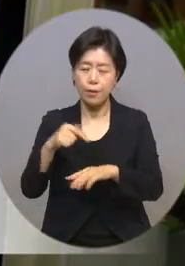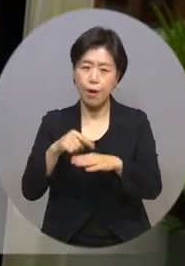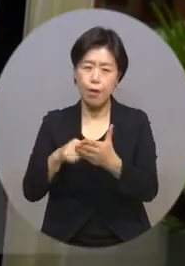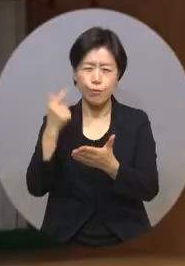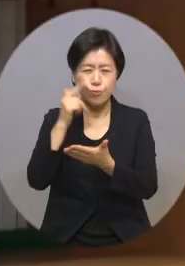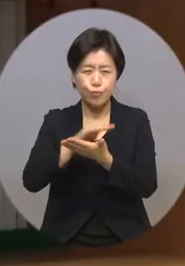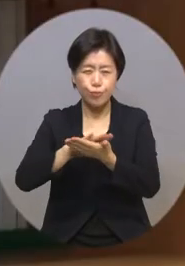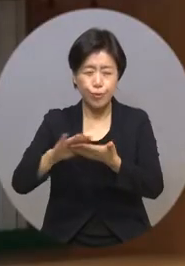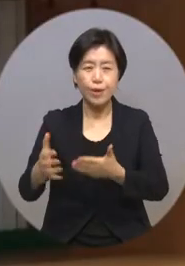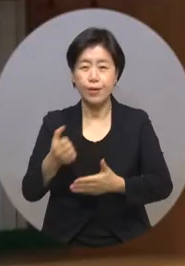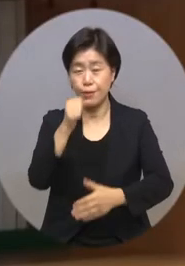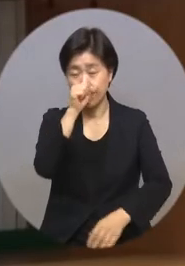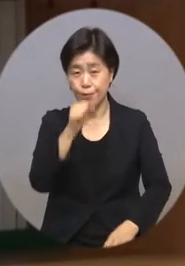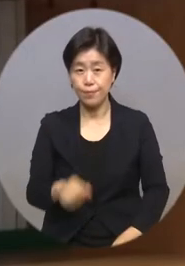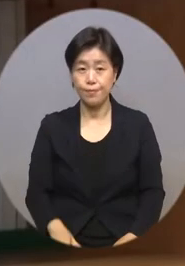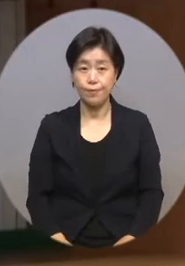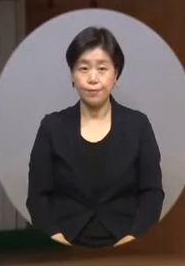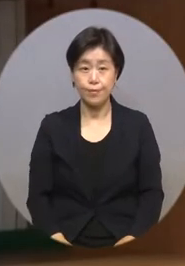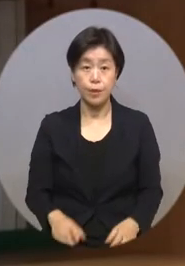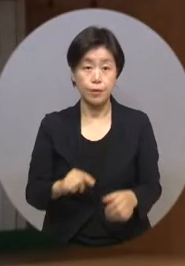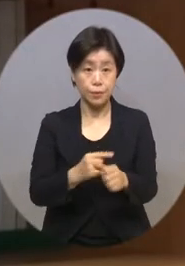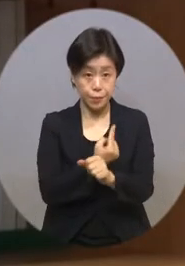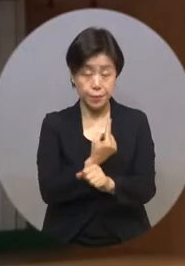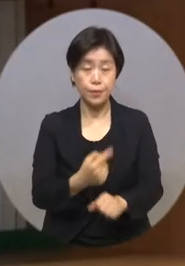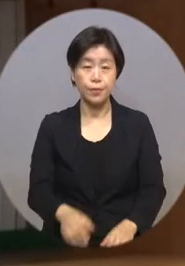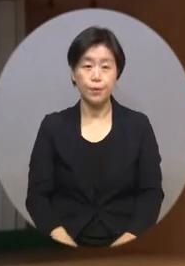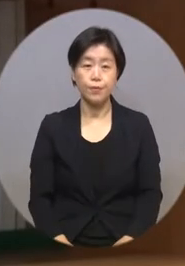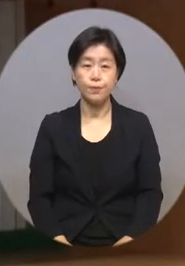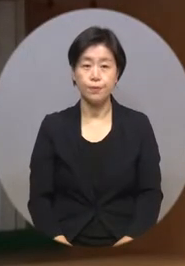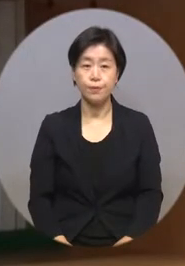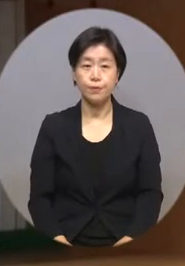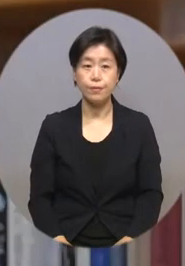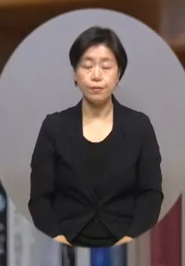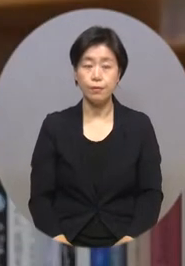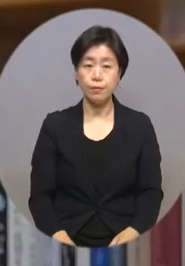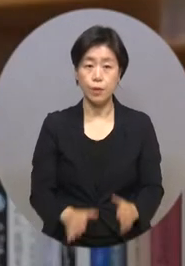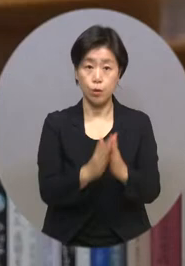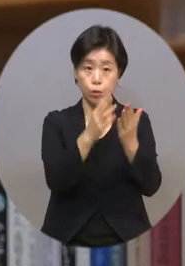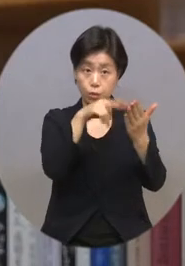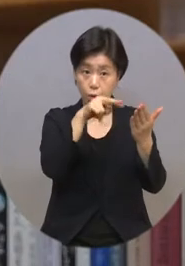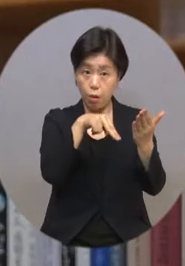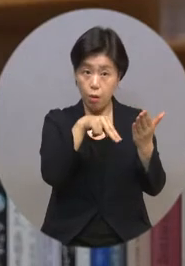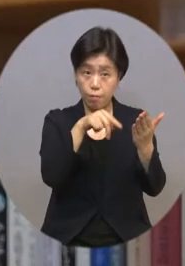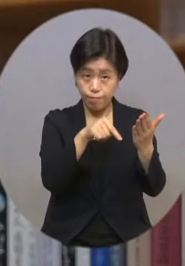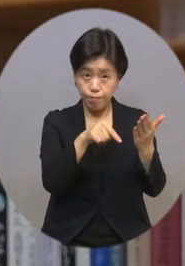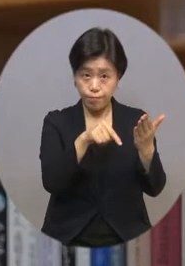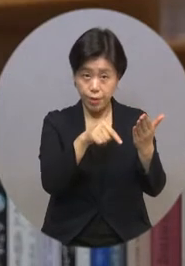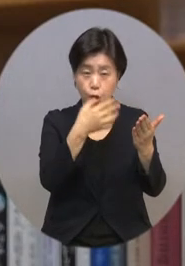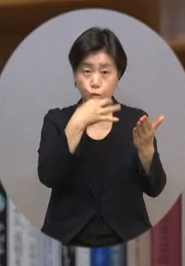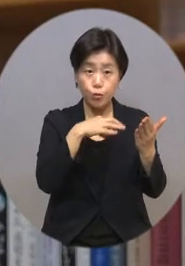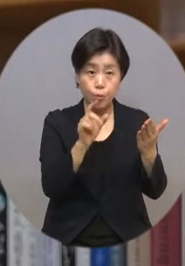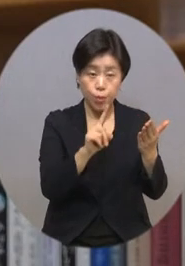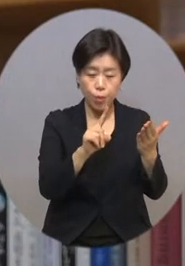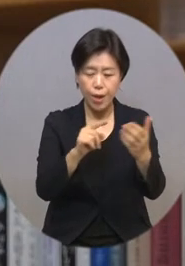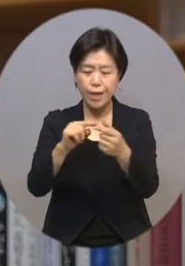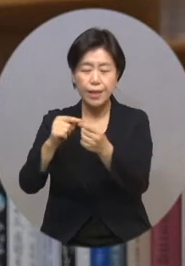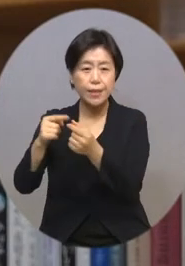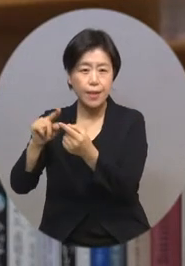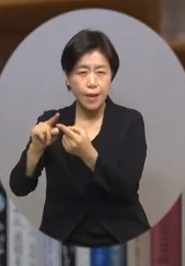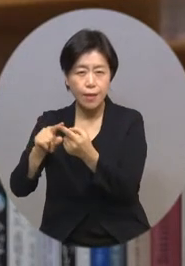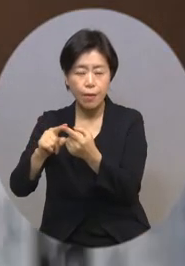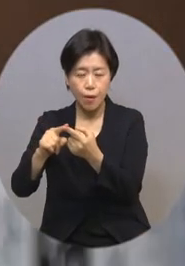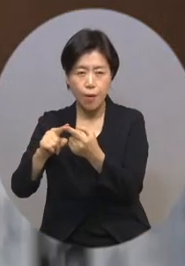좋겠습니다. 이 밖에도 소연숙 시립도서관장은 독서는 글에 대한 친숙함과 함께 상식과